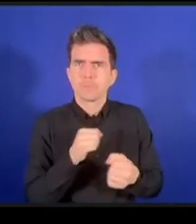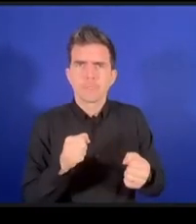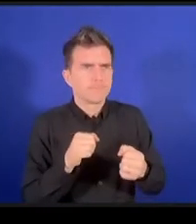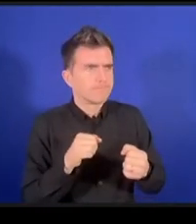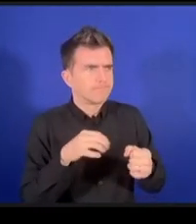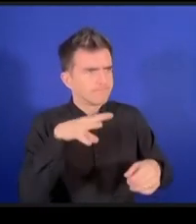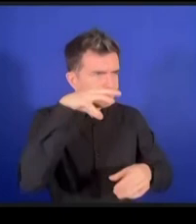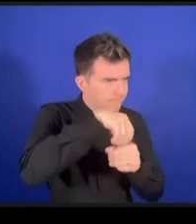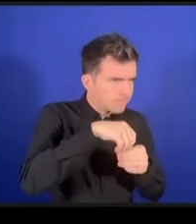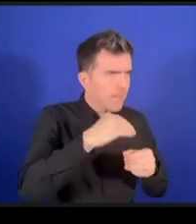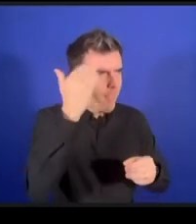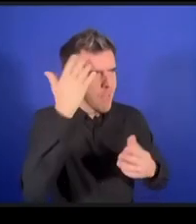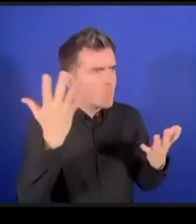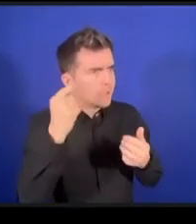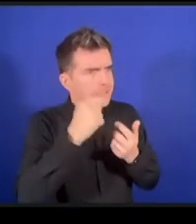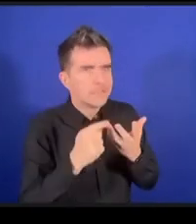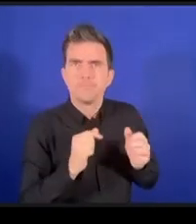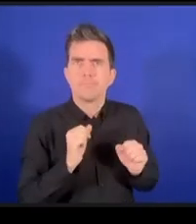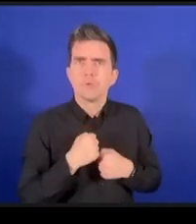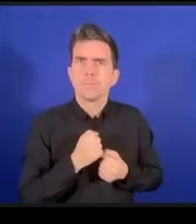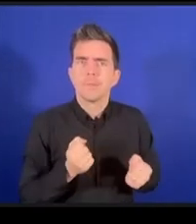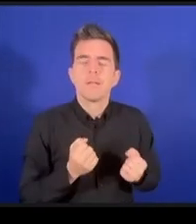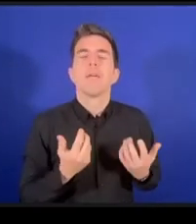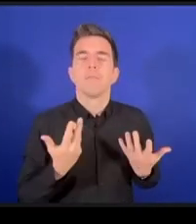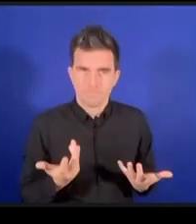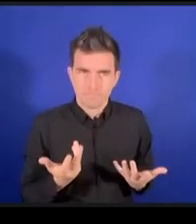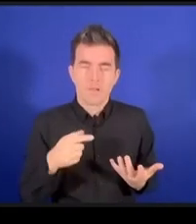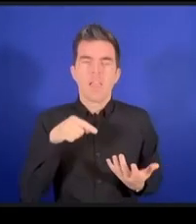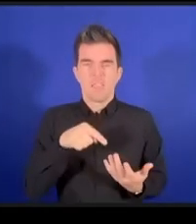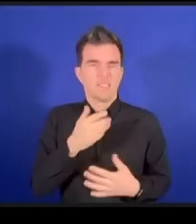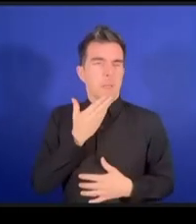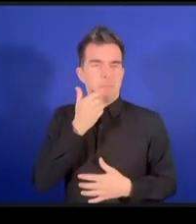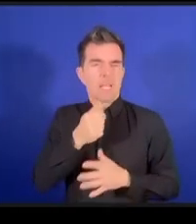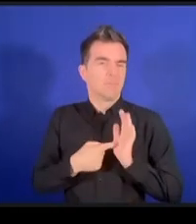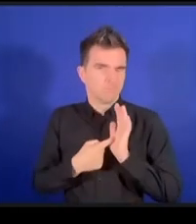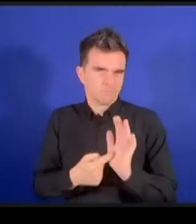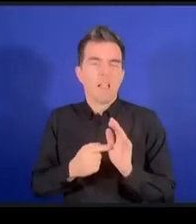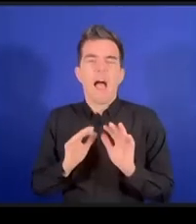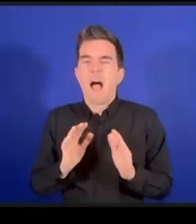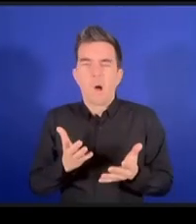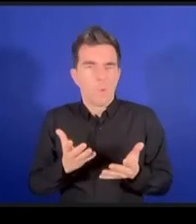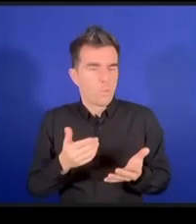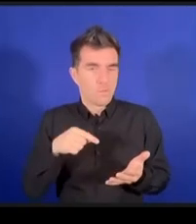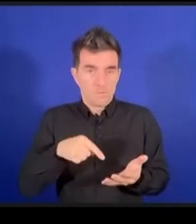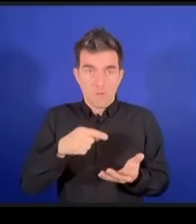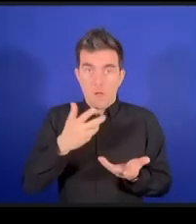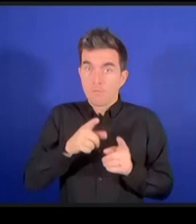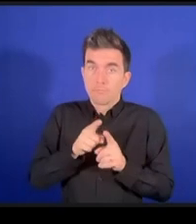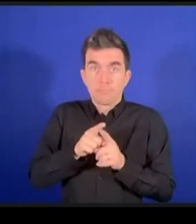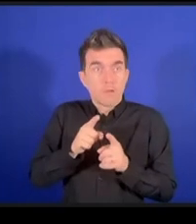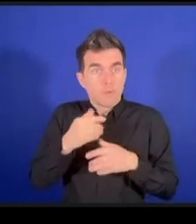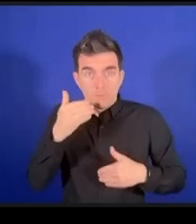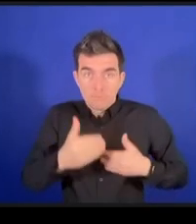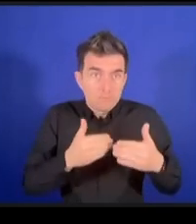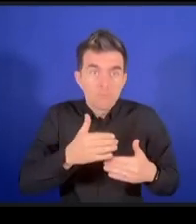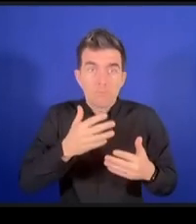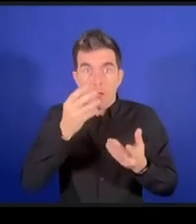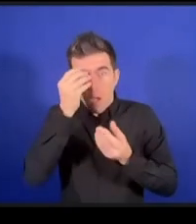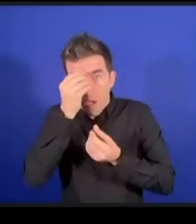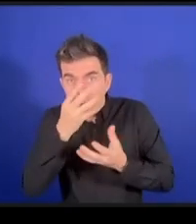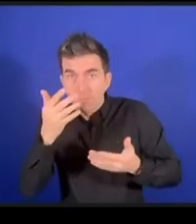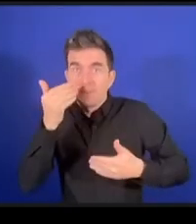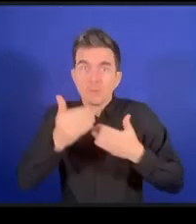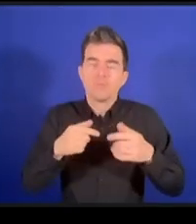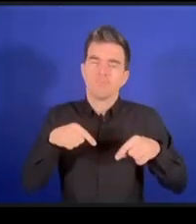здесь например приведу пример это информация размещённая на сайте самого igf 2023